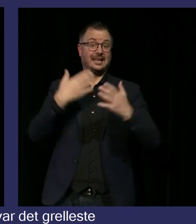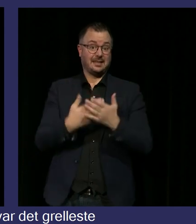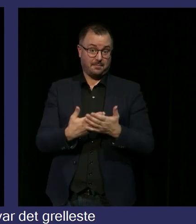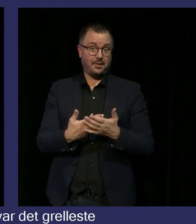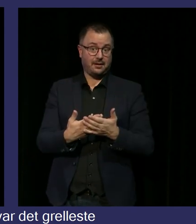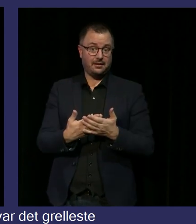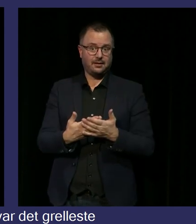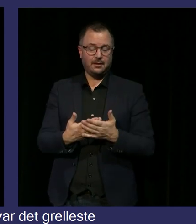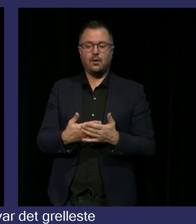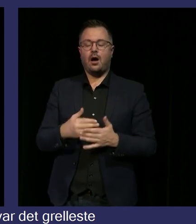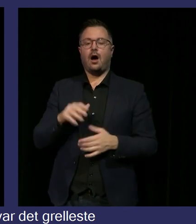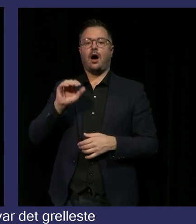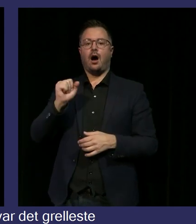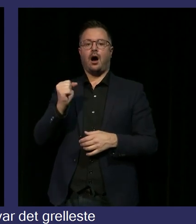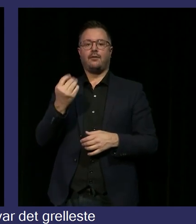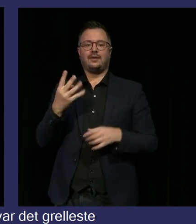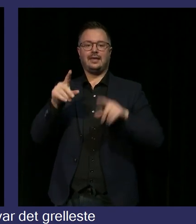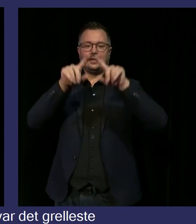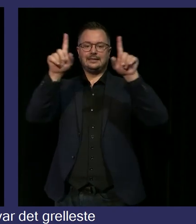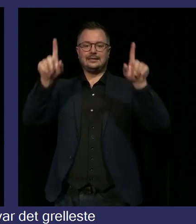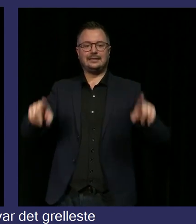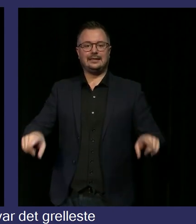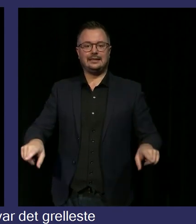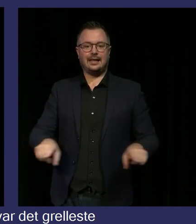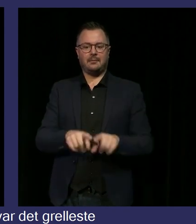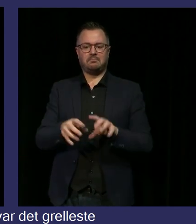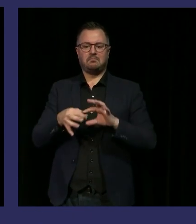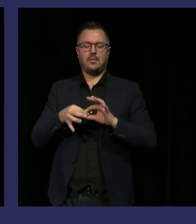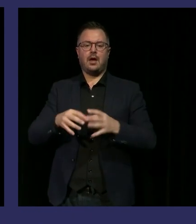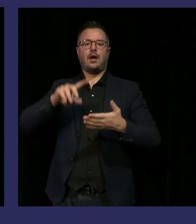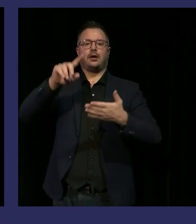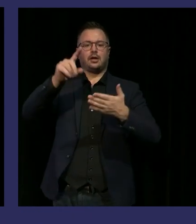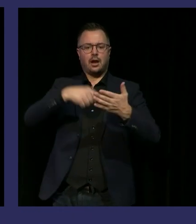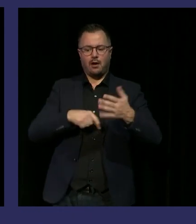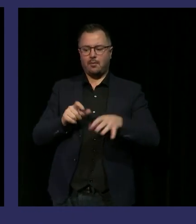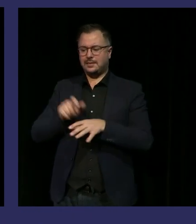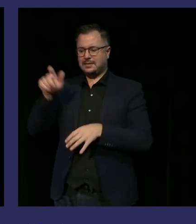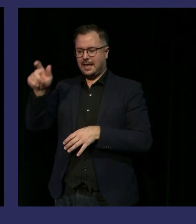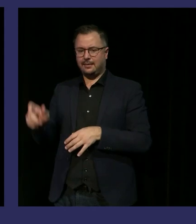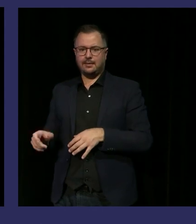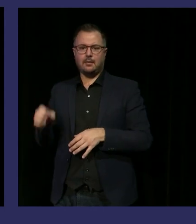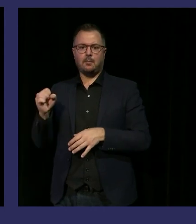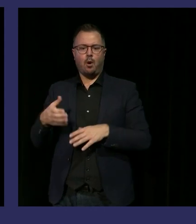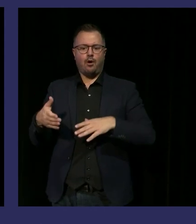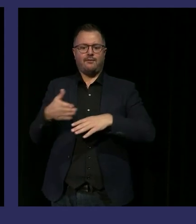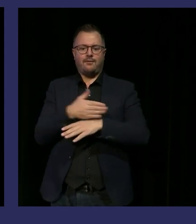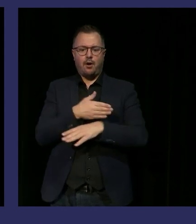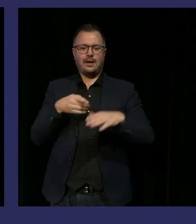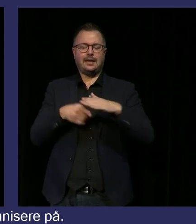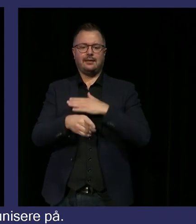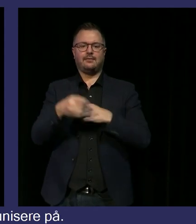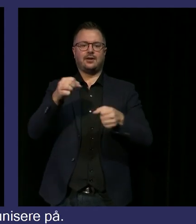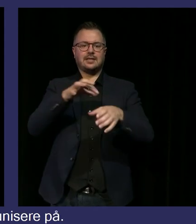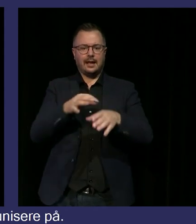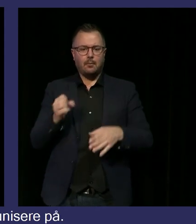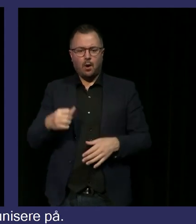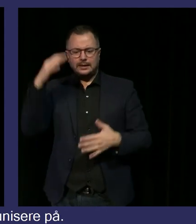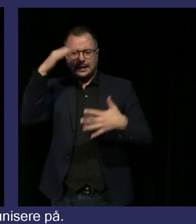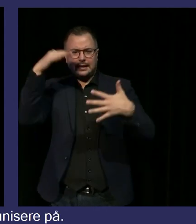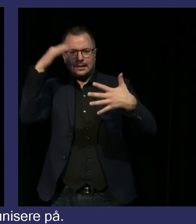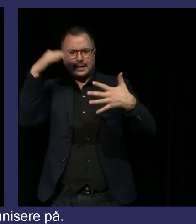en A4-side med krav til pasienten på hva du skulle ha tenkt på før du gikk inn til fastlegen. Sånn?